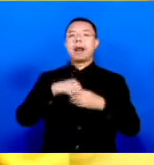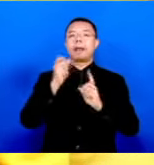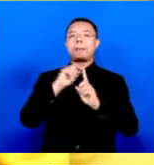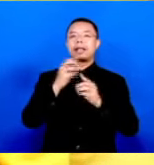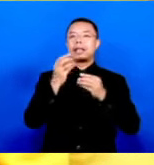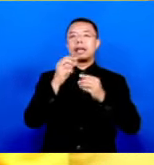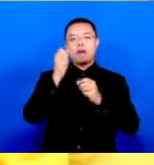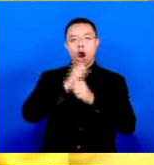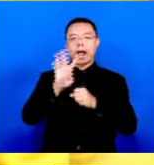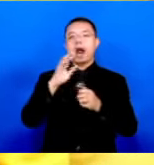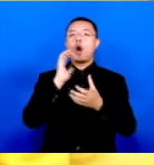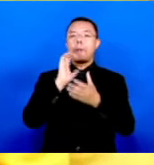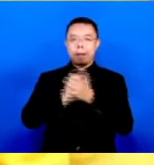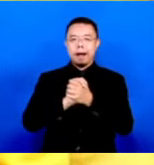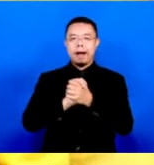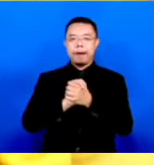Partai Golkar.